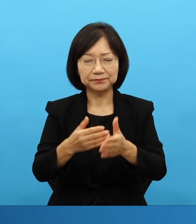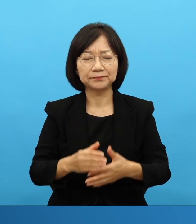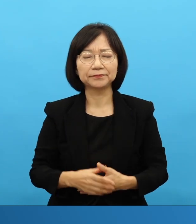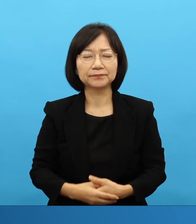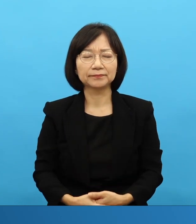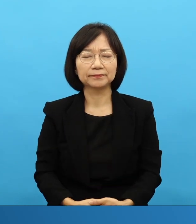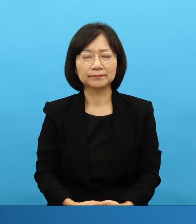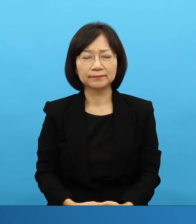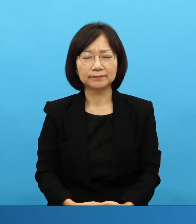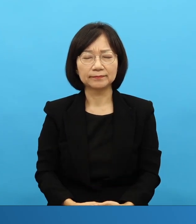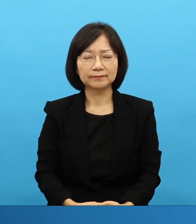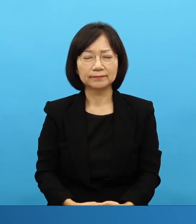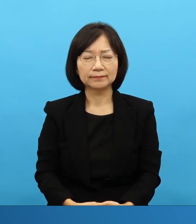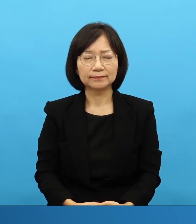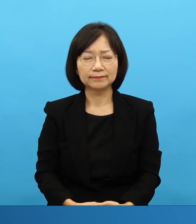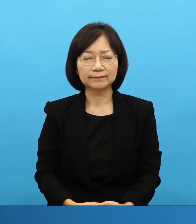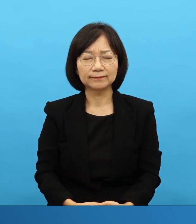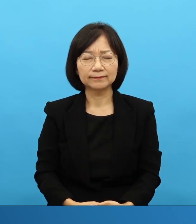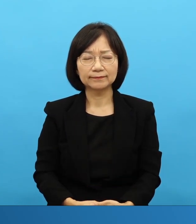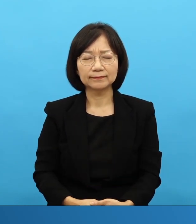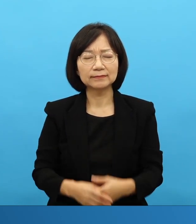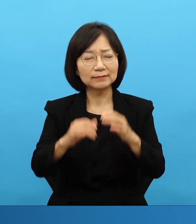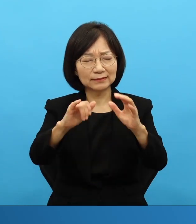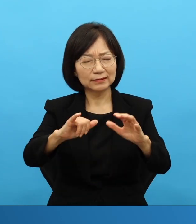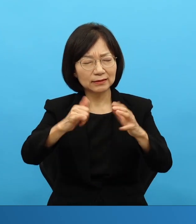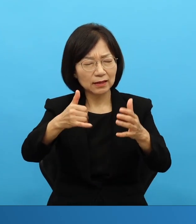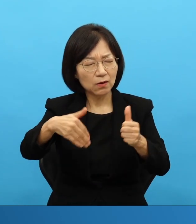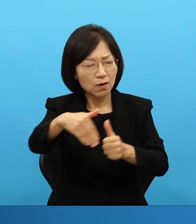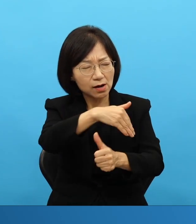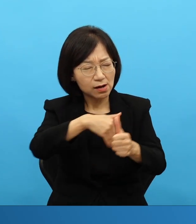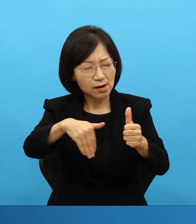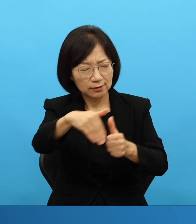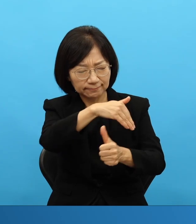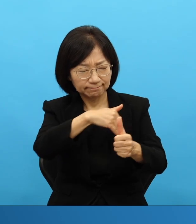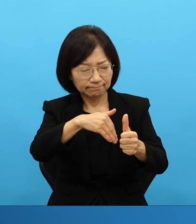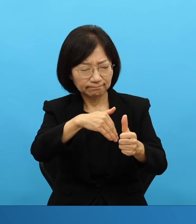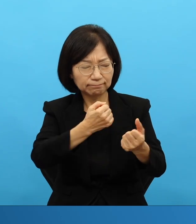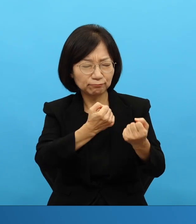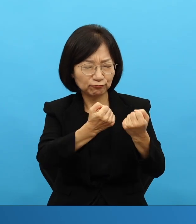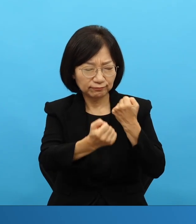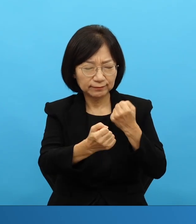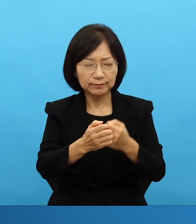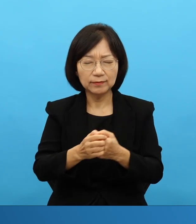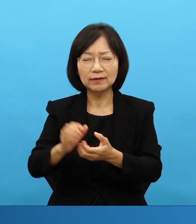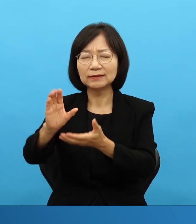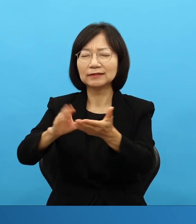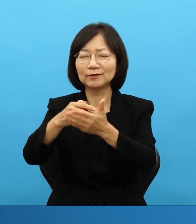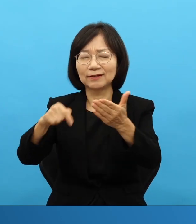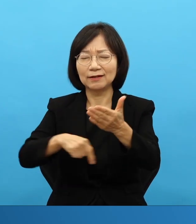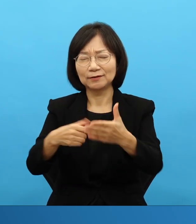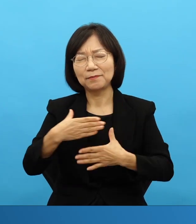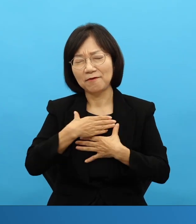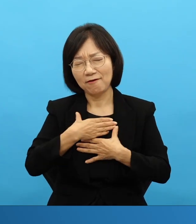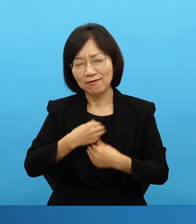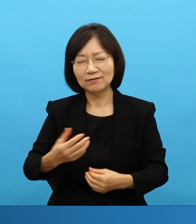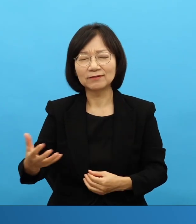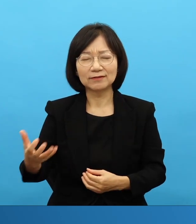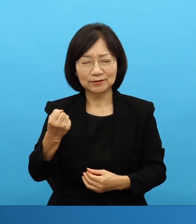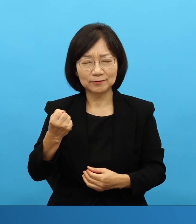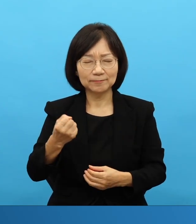I have overcome the world. 세상 환경 속에서도 그리스도의 평안을 누리며 담대한 믿음으로 승리케